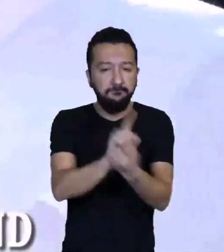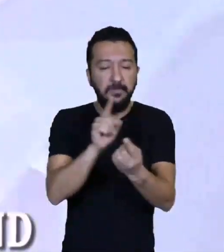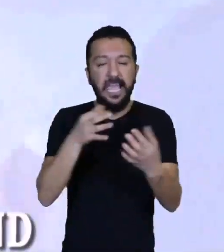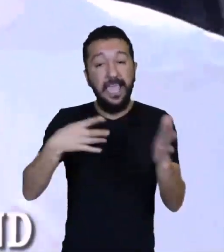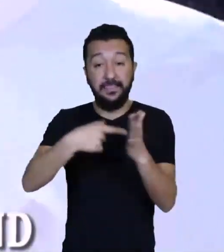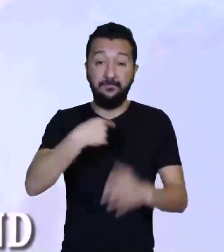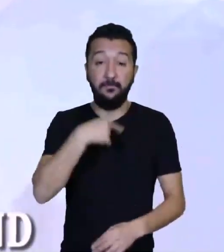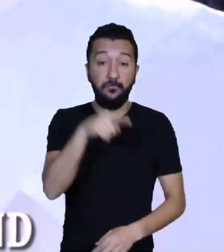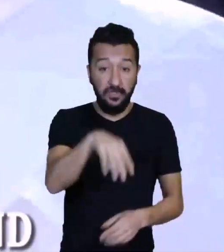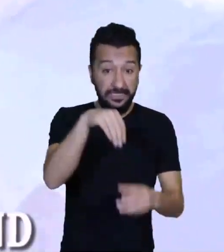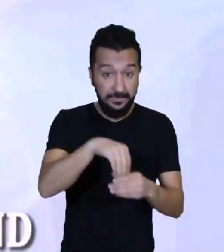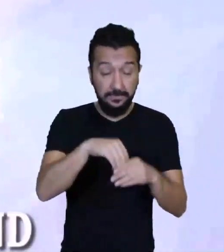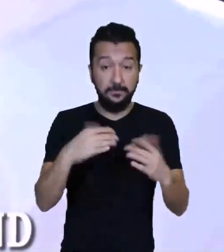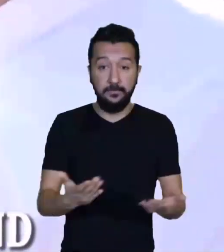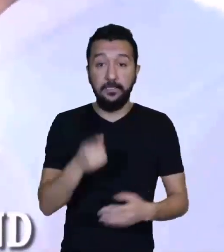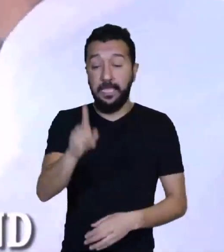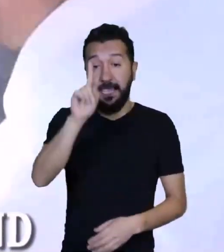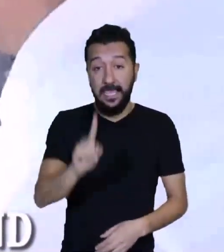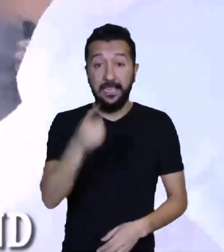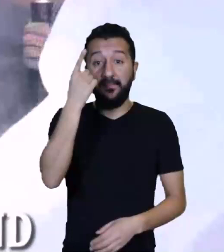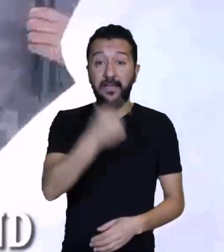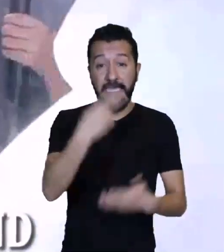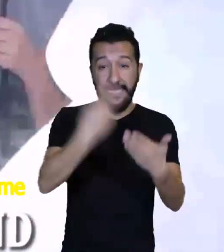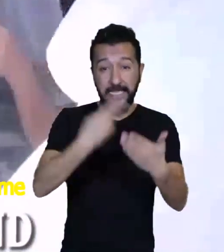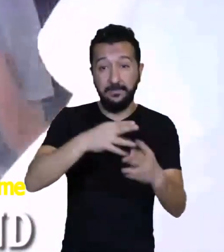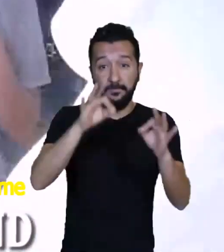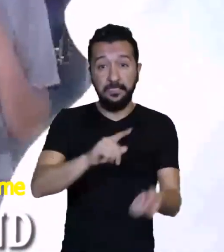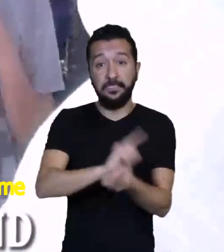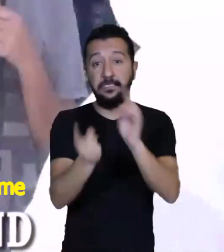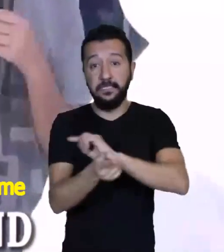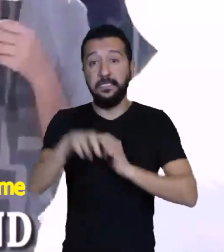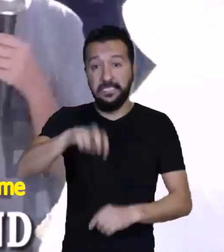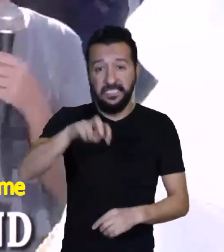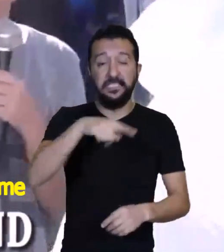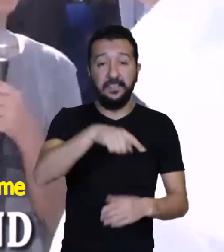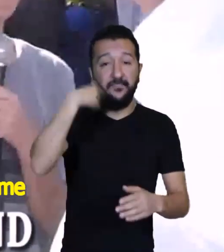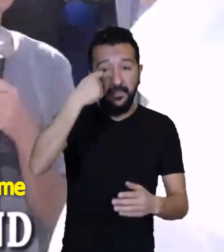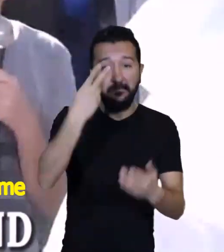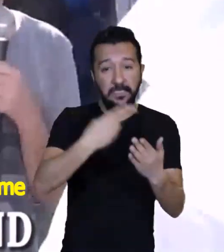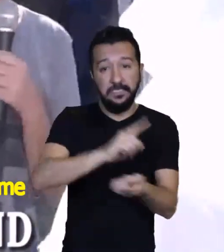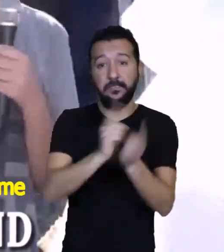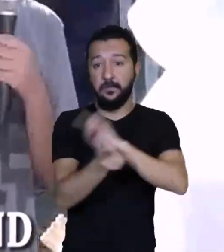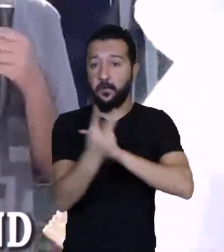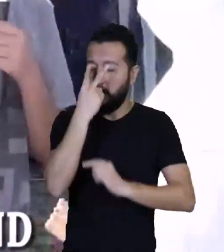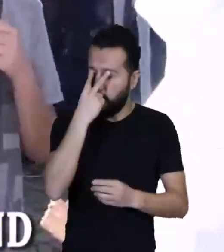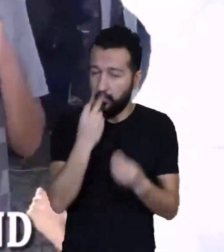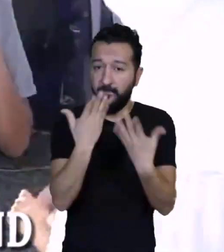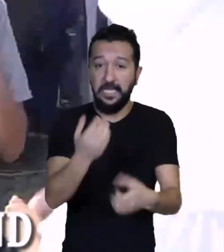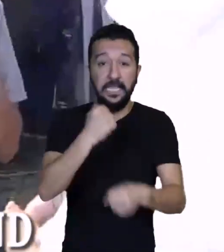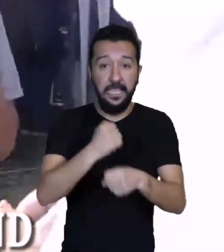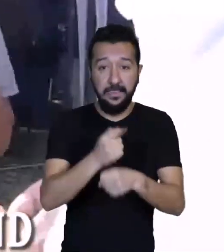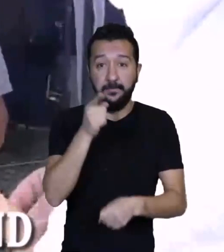hedefliyoruz. Bunun için de ilk defa çizgi romanlarla yola çıktık ve şu ana kadar 8 tane çizgi romanı görme engellinin erişimine sunduk.